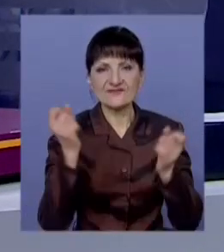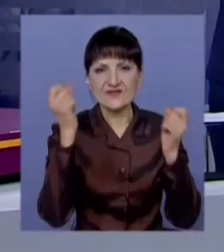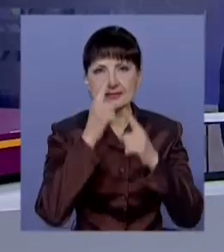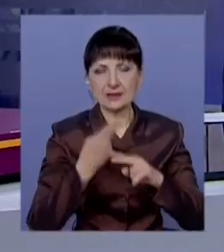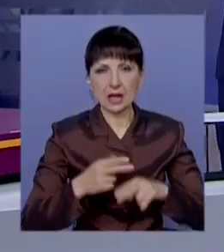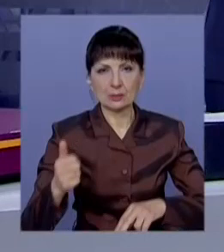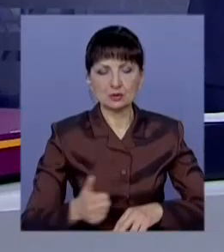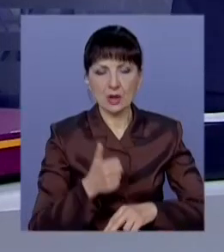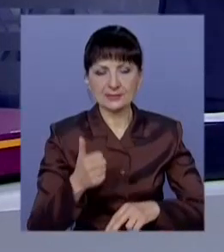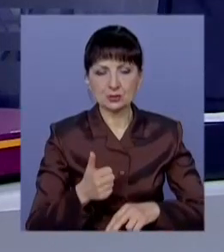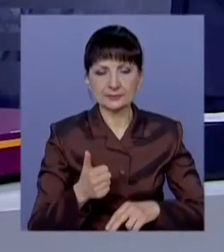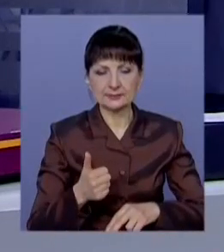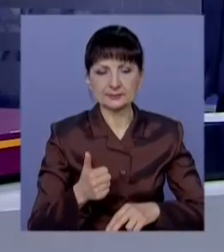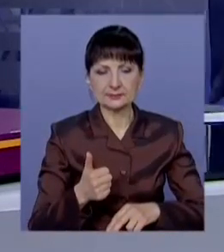часу?